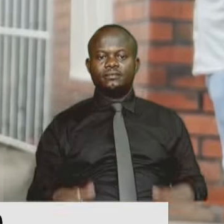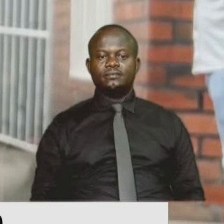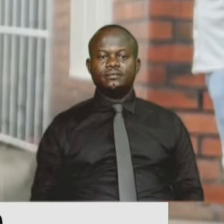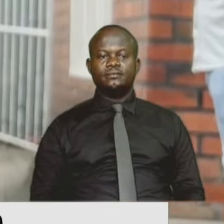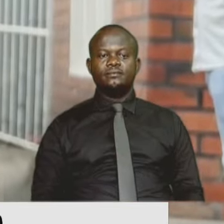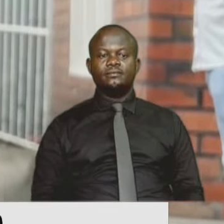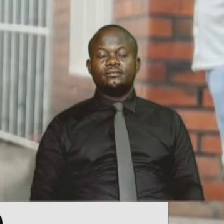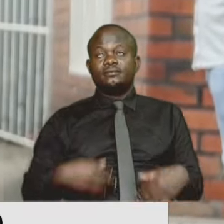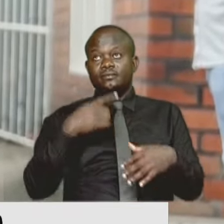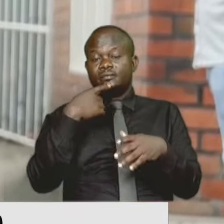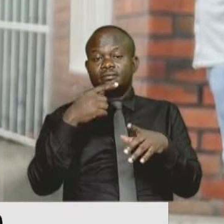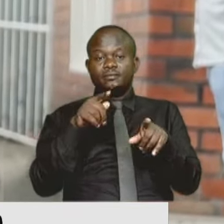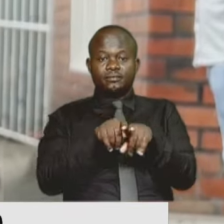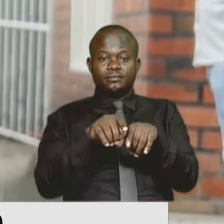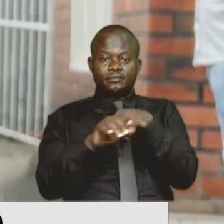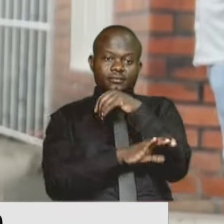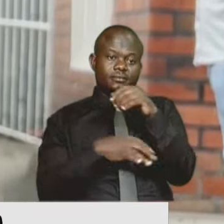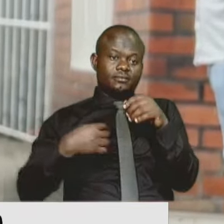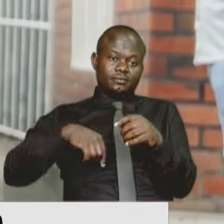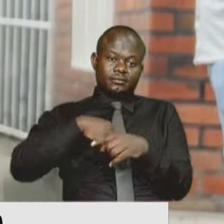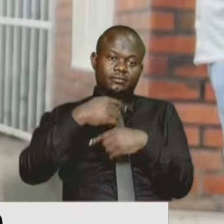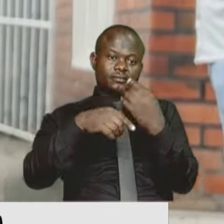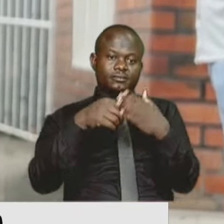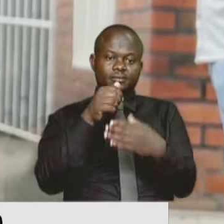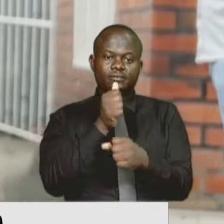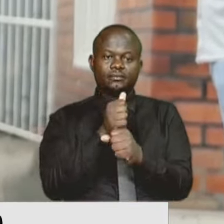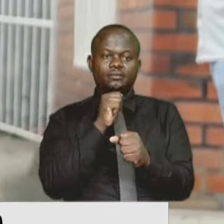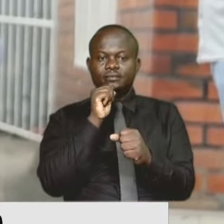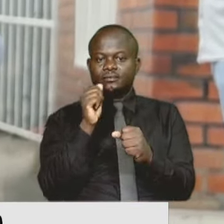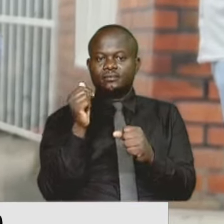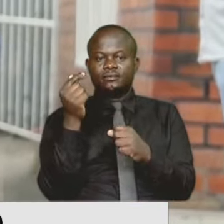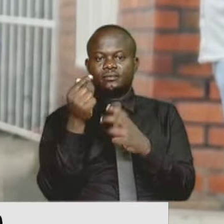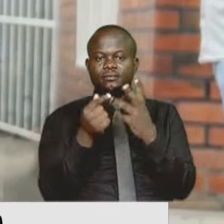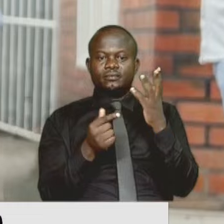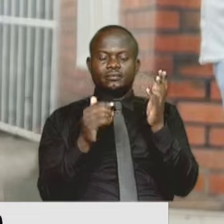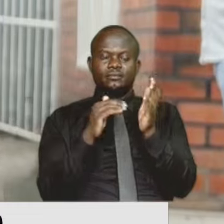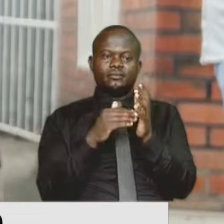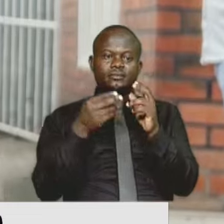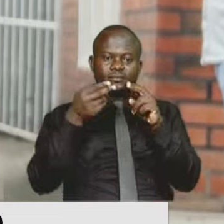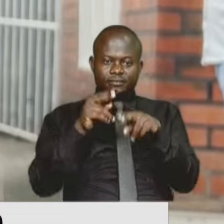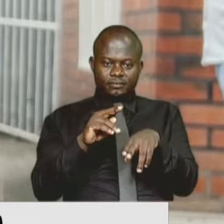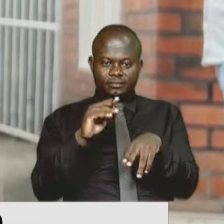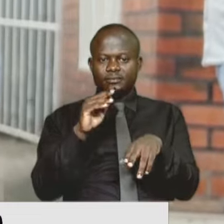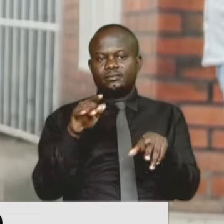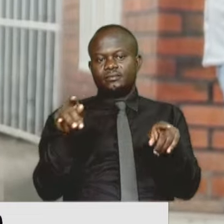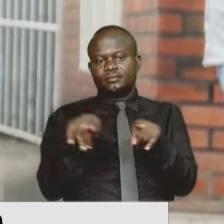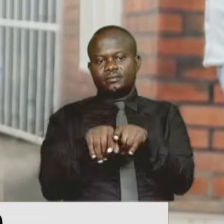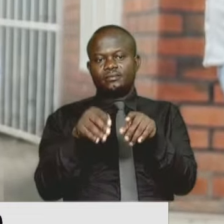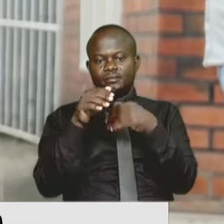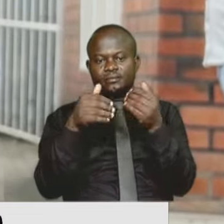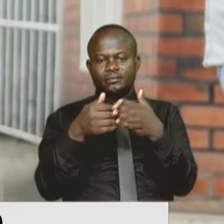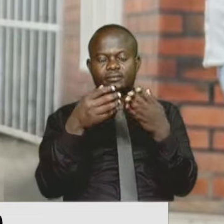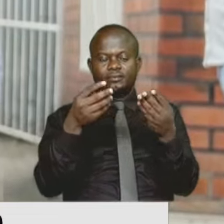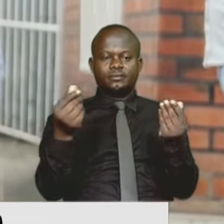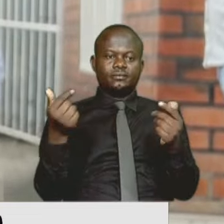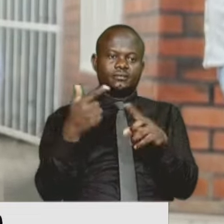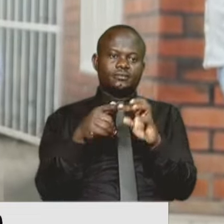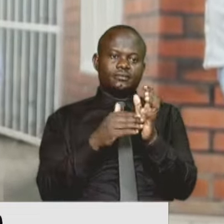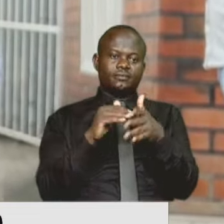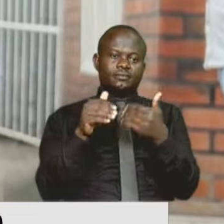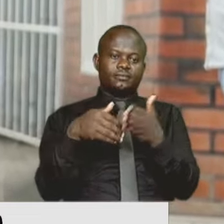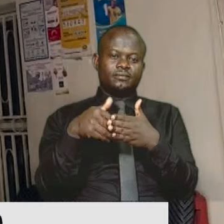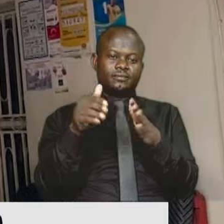so n'igihugu cyacu kigume gikore nagiriye ibintu byongera kuba uko iki cyorezo tugifatirana niko gishira kandi ni cyorezo